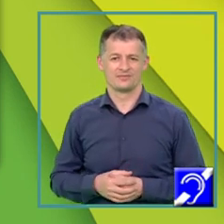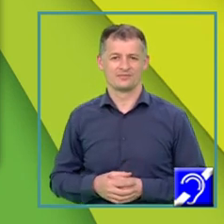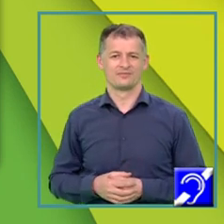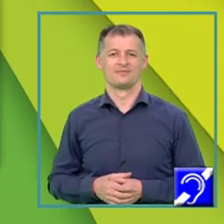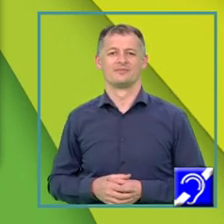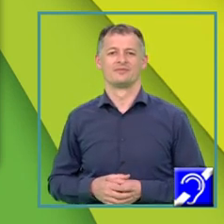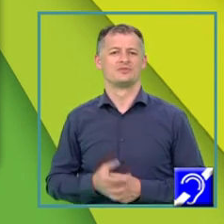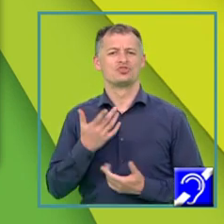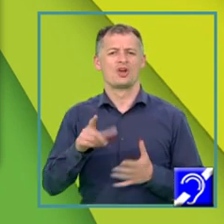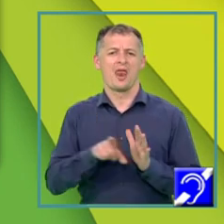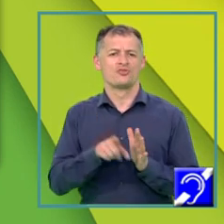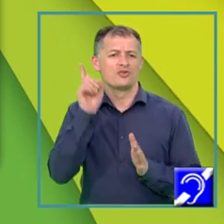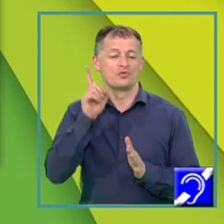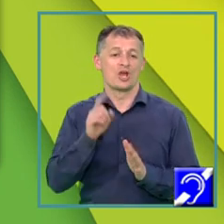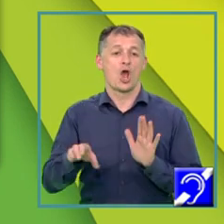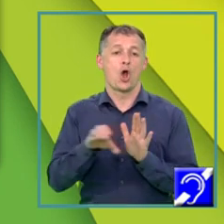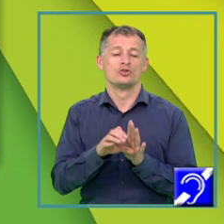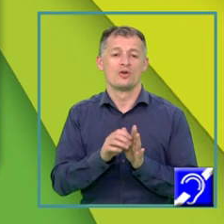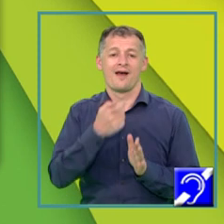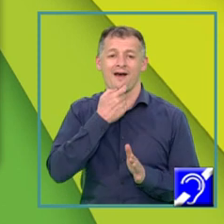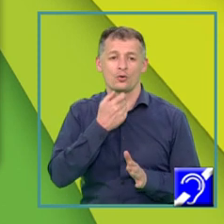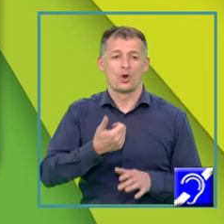este una singură și anume Constituția din anul